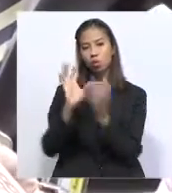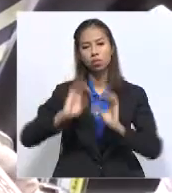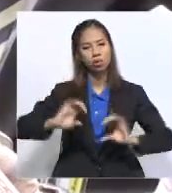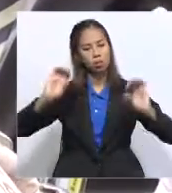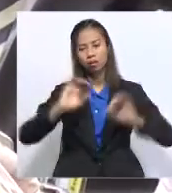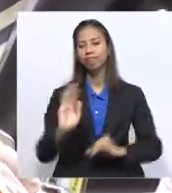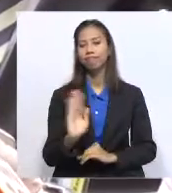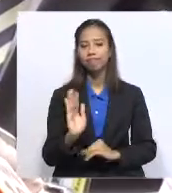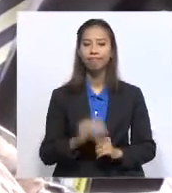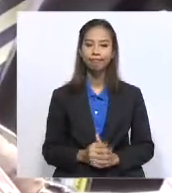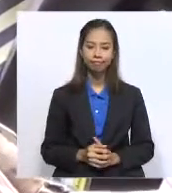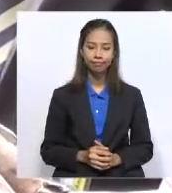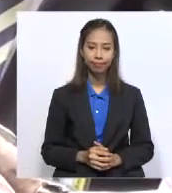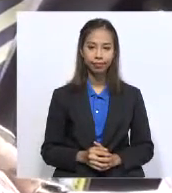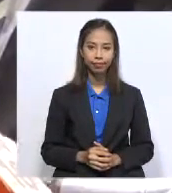เสียคะแนนครับ